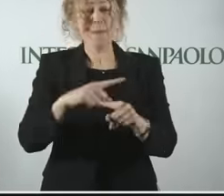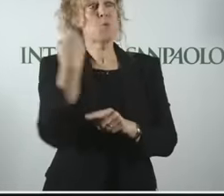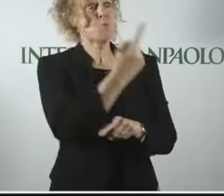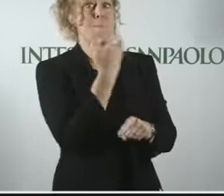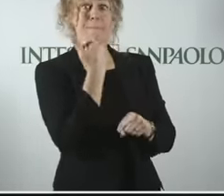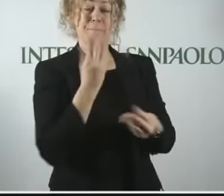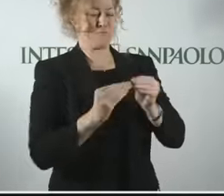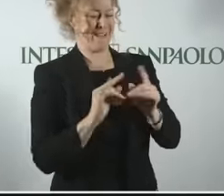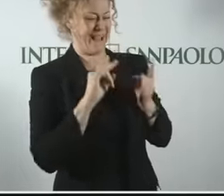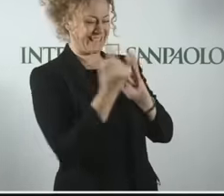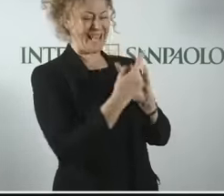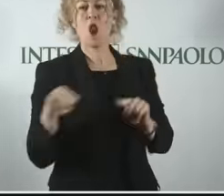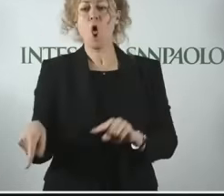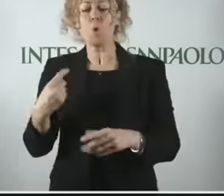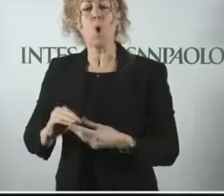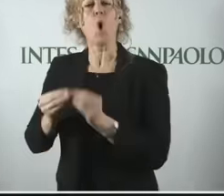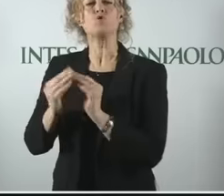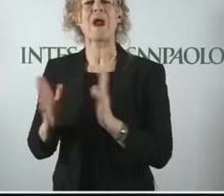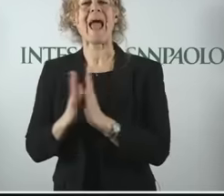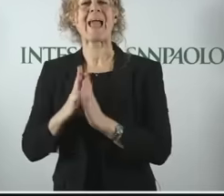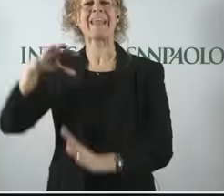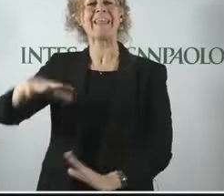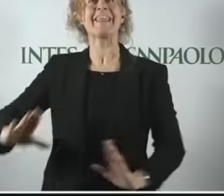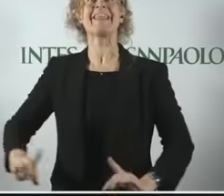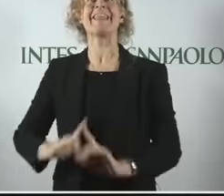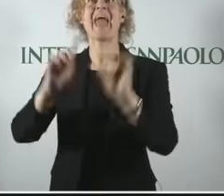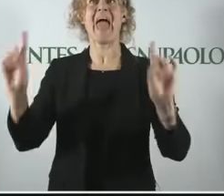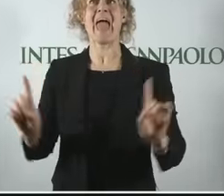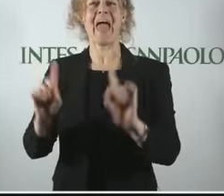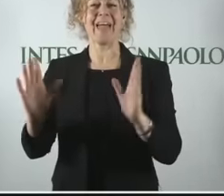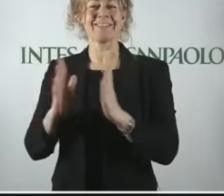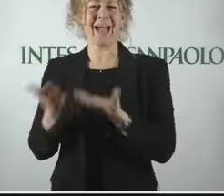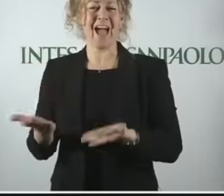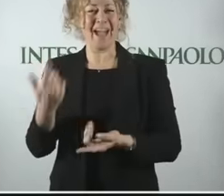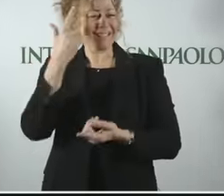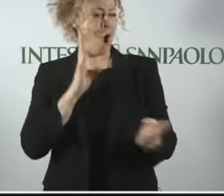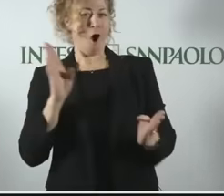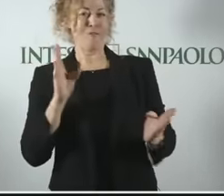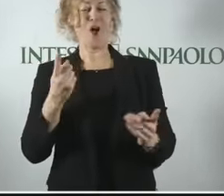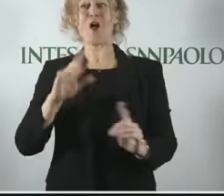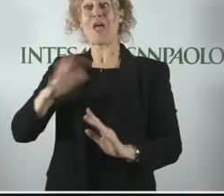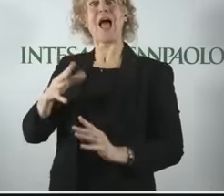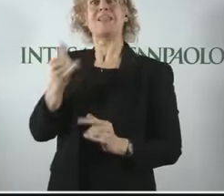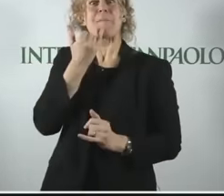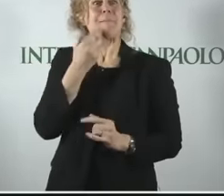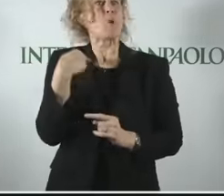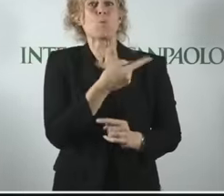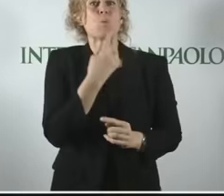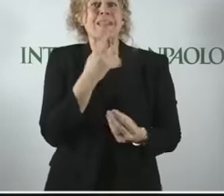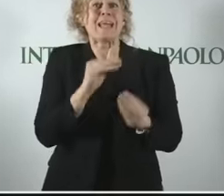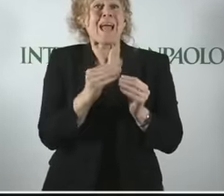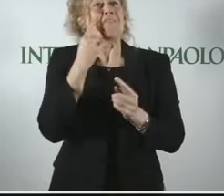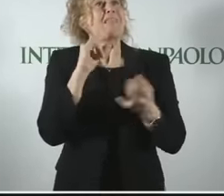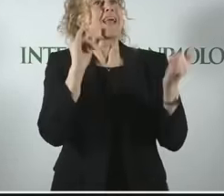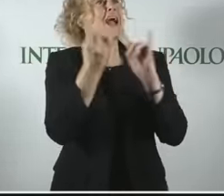bambini costruivano Castelli lui costruiva chiese e però capite gli altri bambini costruivano Castelli cioè gli edifici che loro